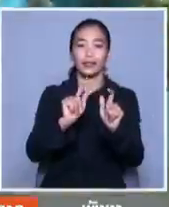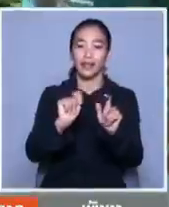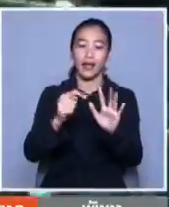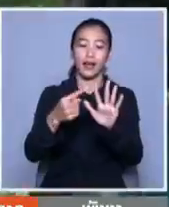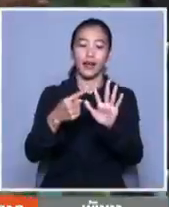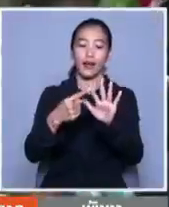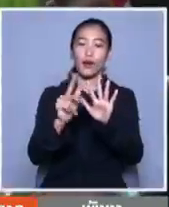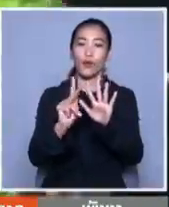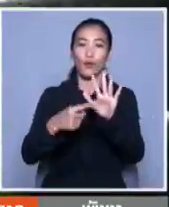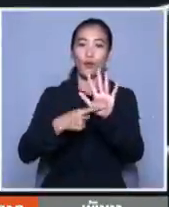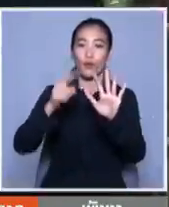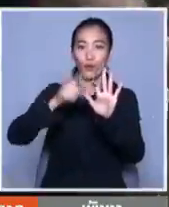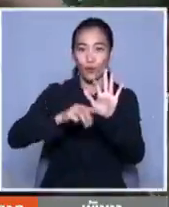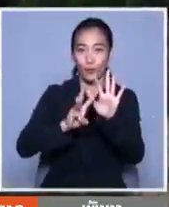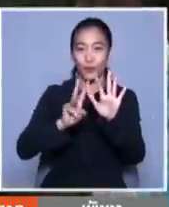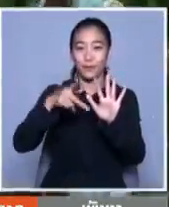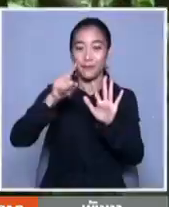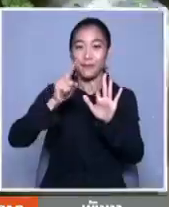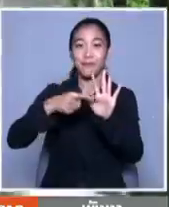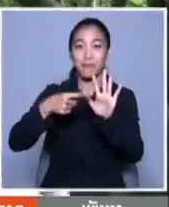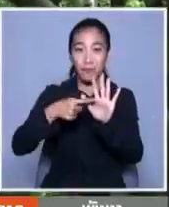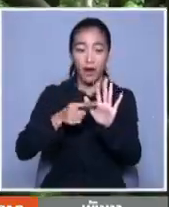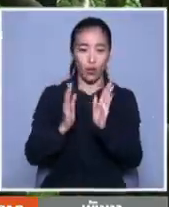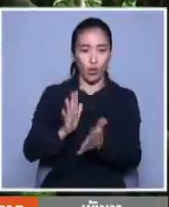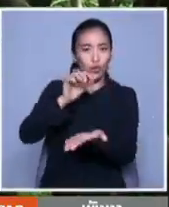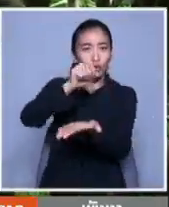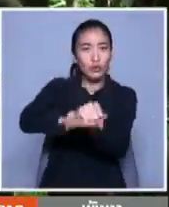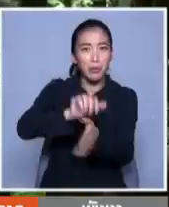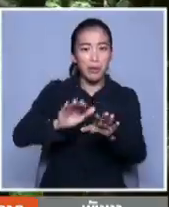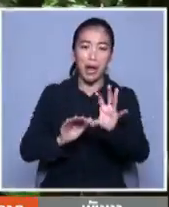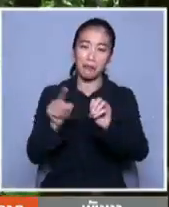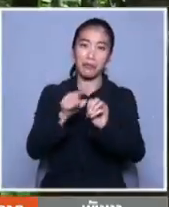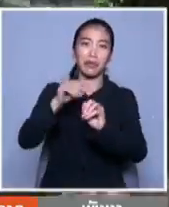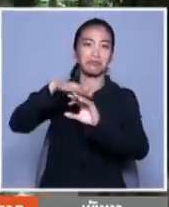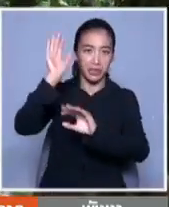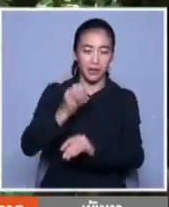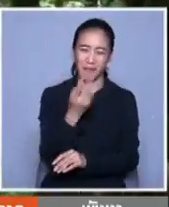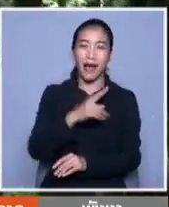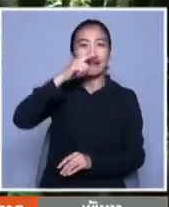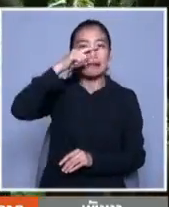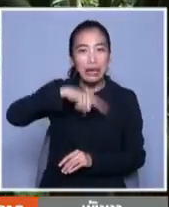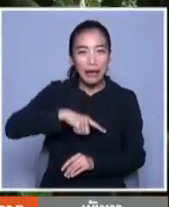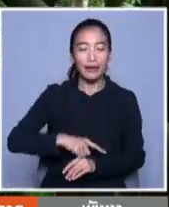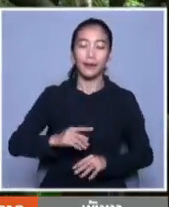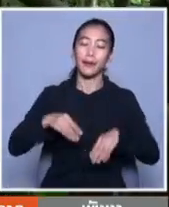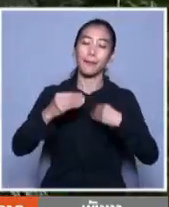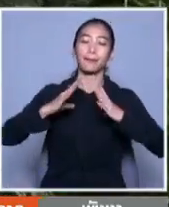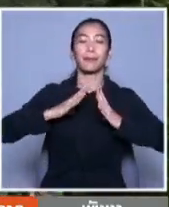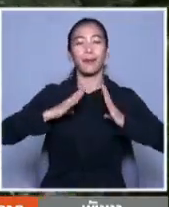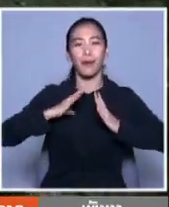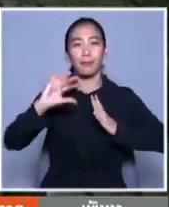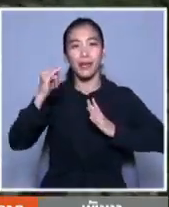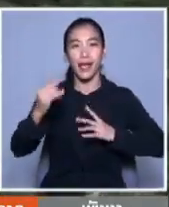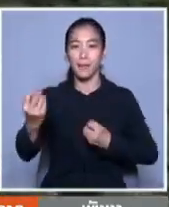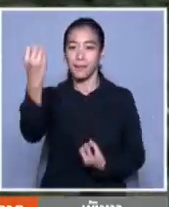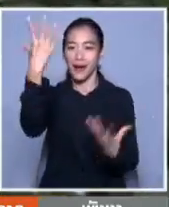องเกินร้อยละ50แล้วค่ะนักท่องเที่ยวตอนนี้ก็เป็นคนไทยนะคะไปพักผ่อนไปเที่ยวสวนผลไม้ชิมกันจากต้นเลย